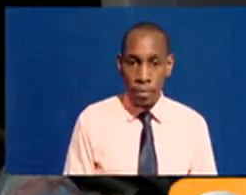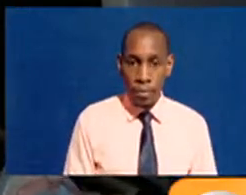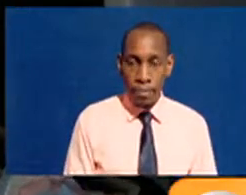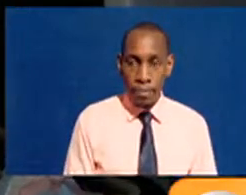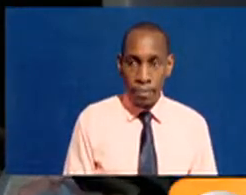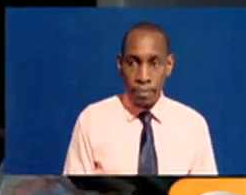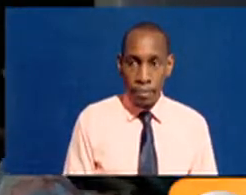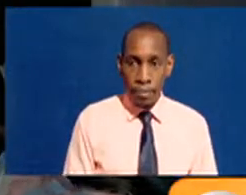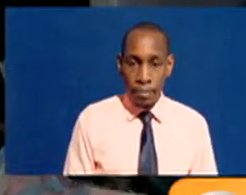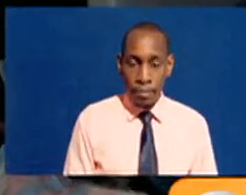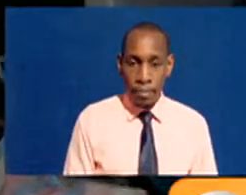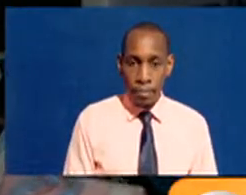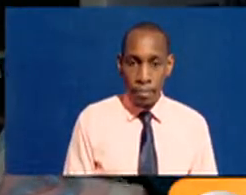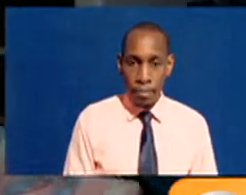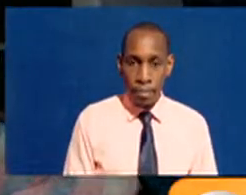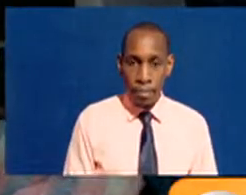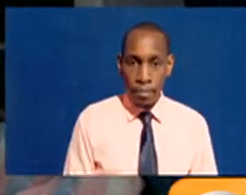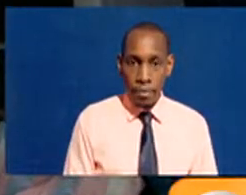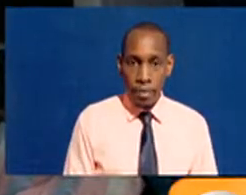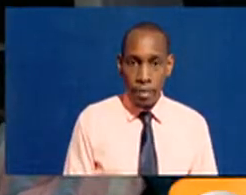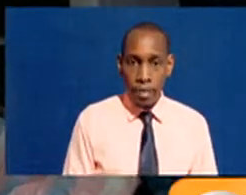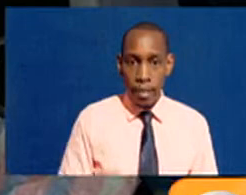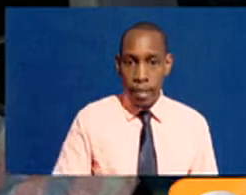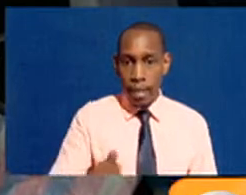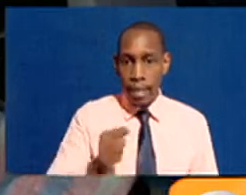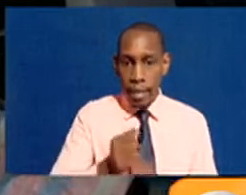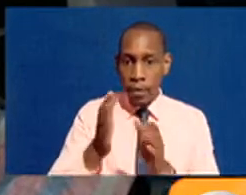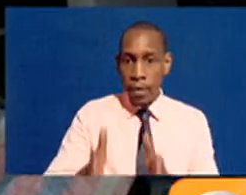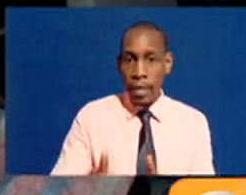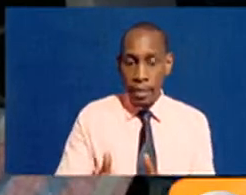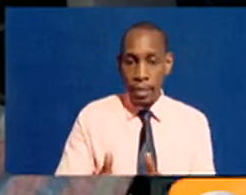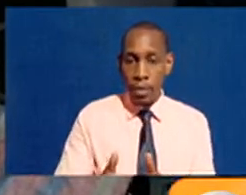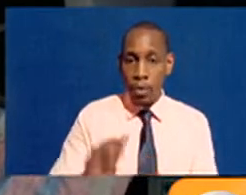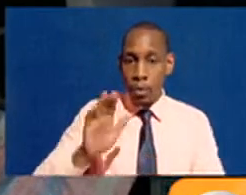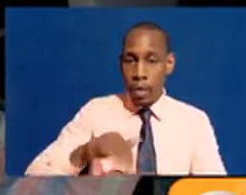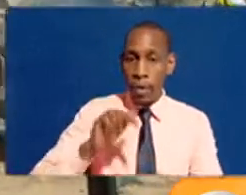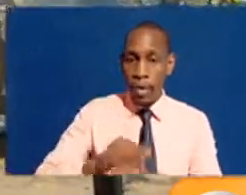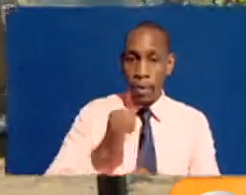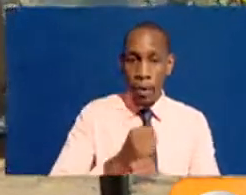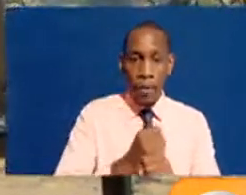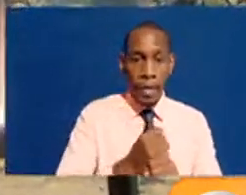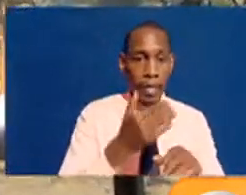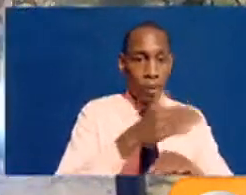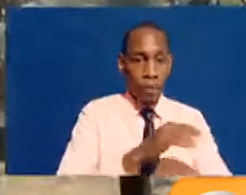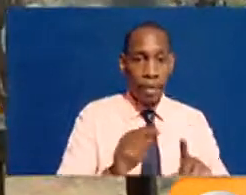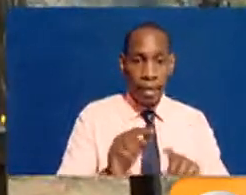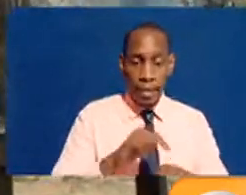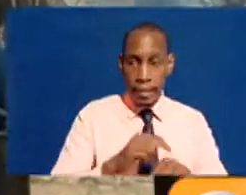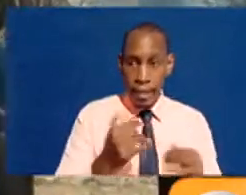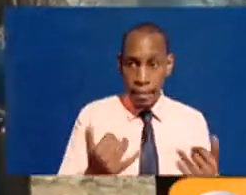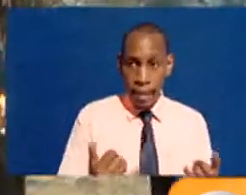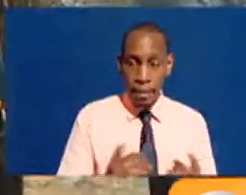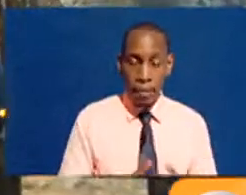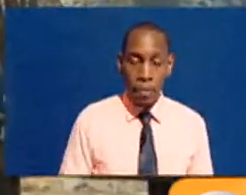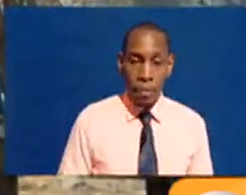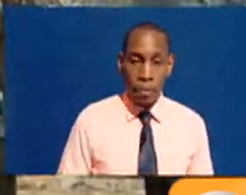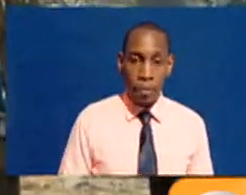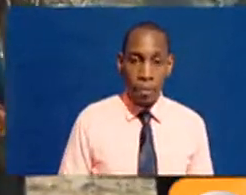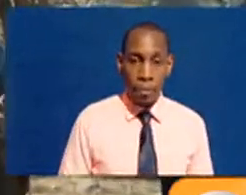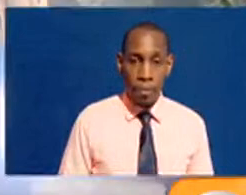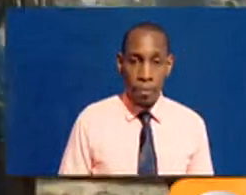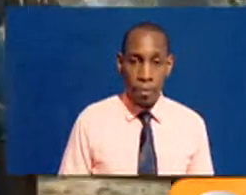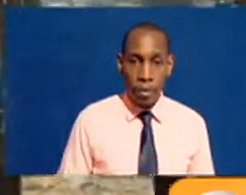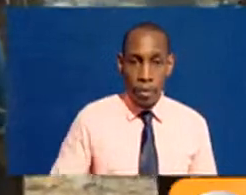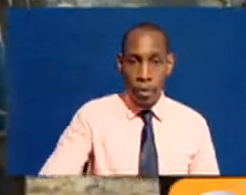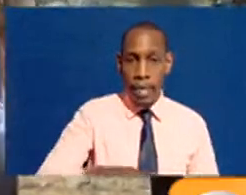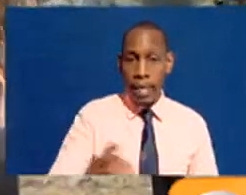11. Watu wa mkono ndio tunaita wakati tunahitaji. Kwa sasa tuko na